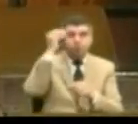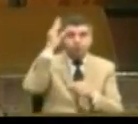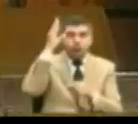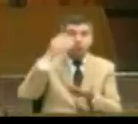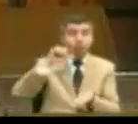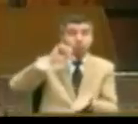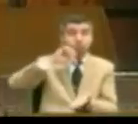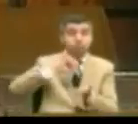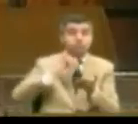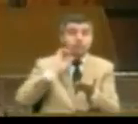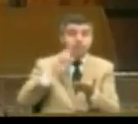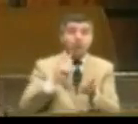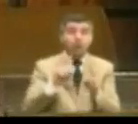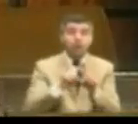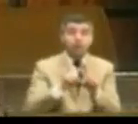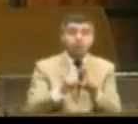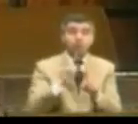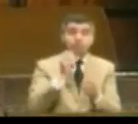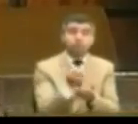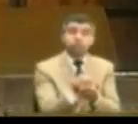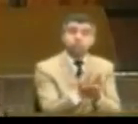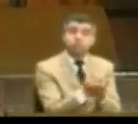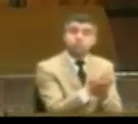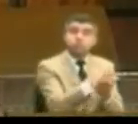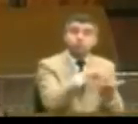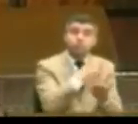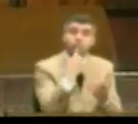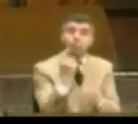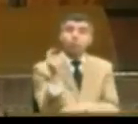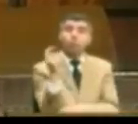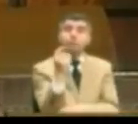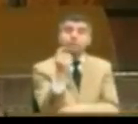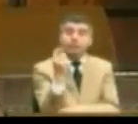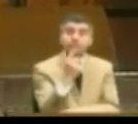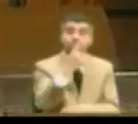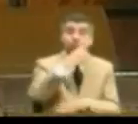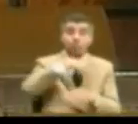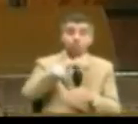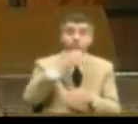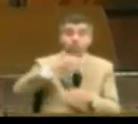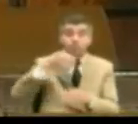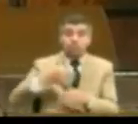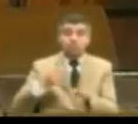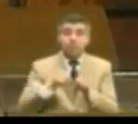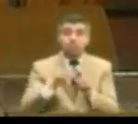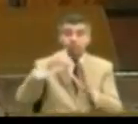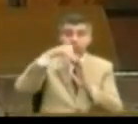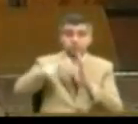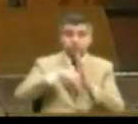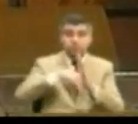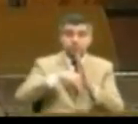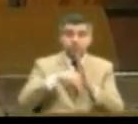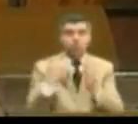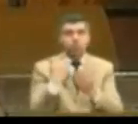إلى سياسة يعني طمس الهوية الإسلامية والوطنية التي تنتج يعني